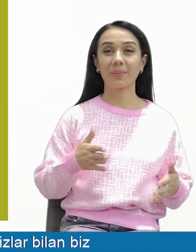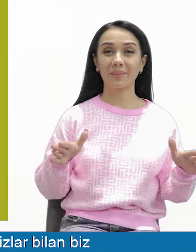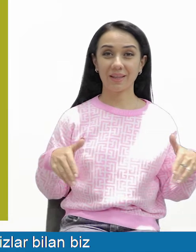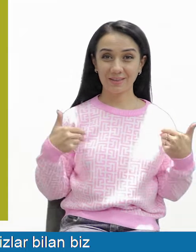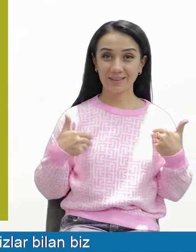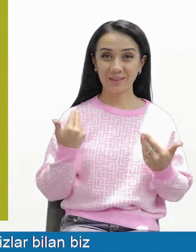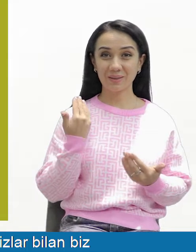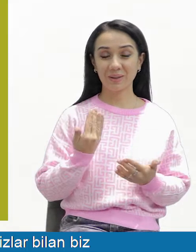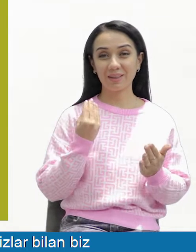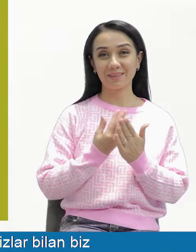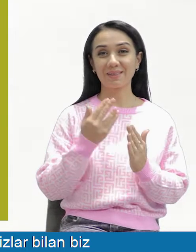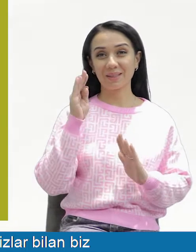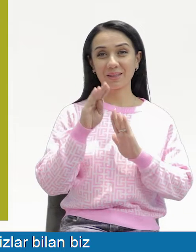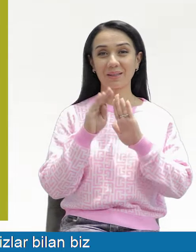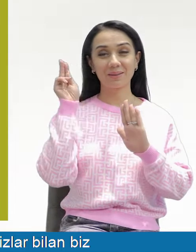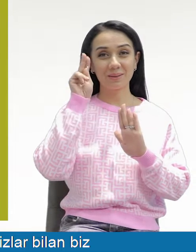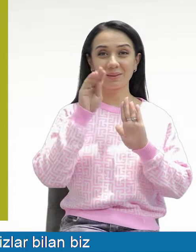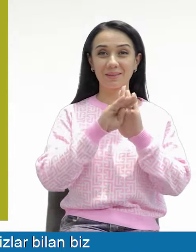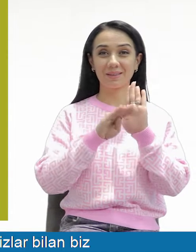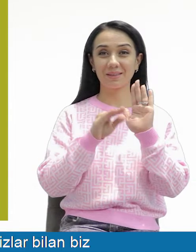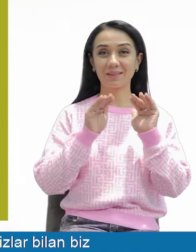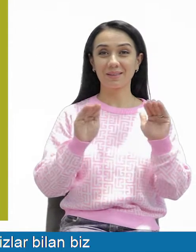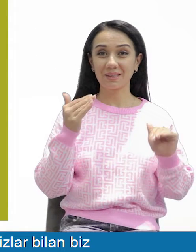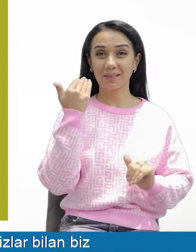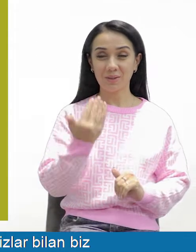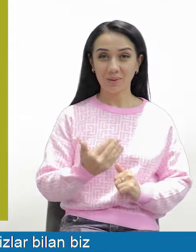Assalomu alaykum, qadrli dasturchilar.